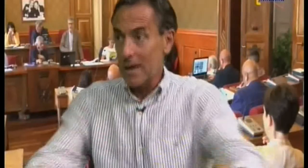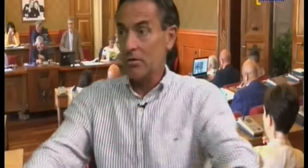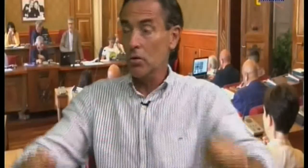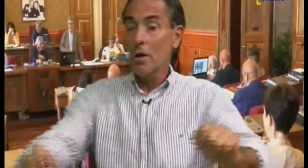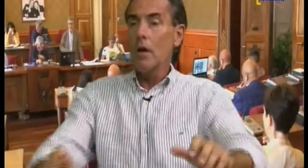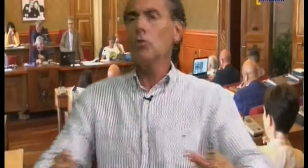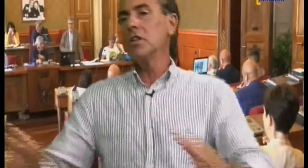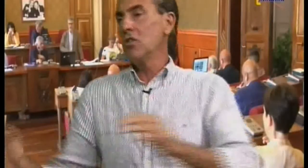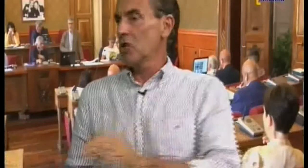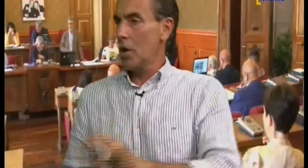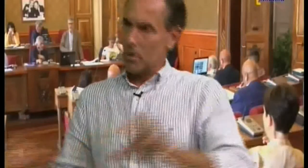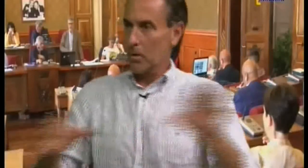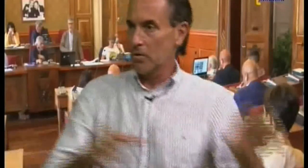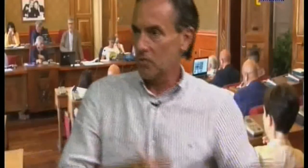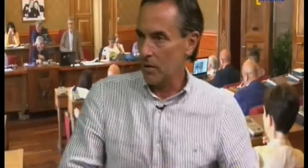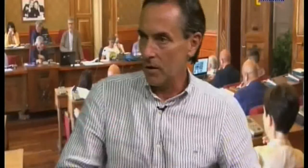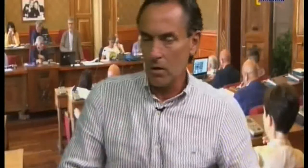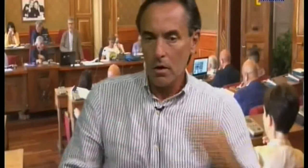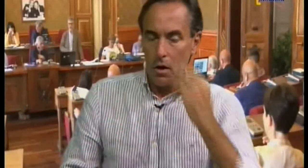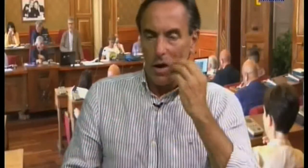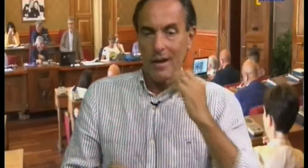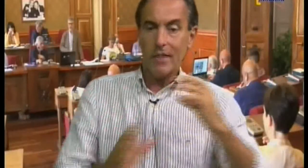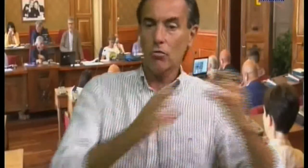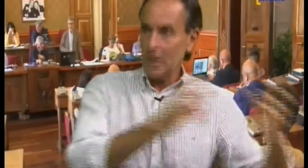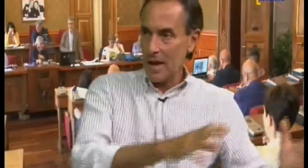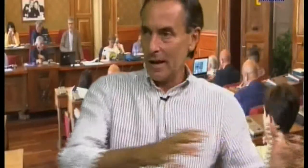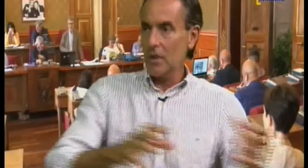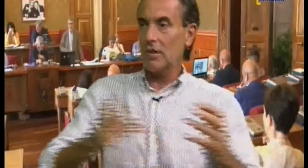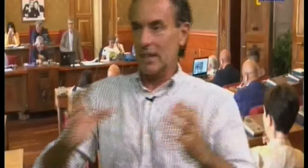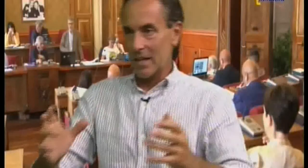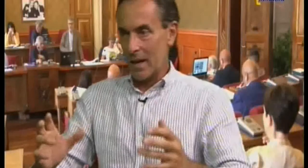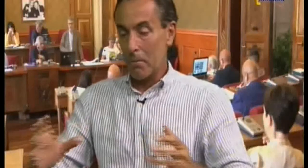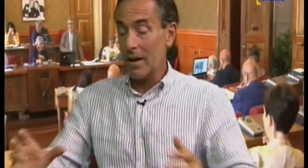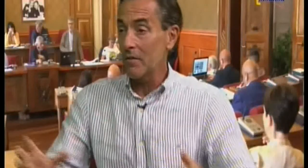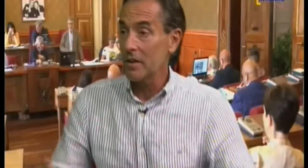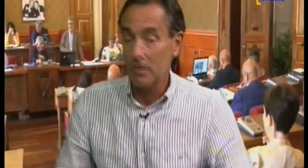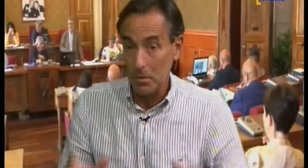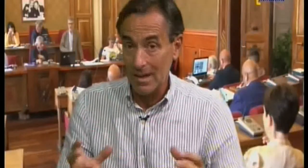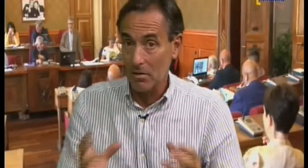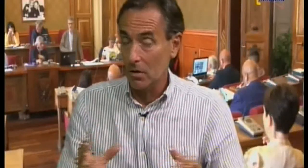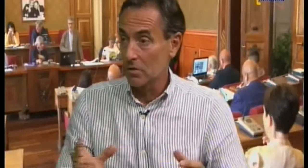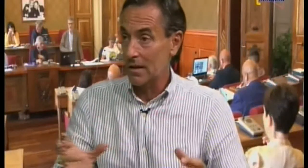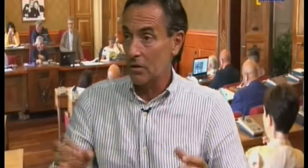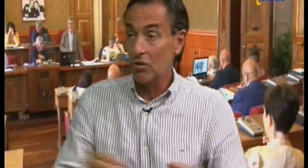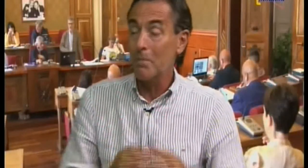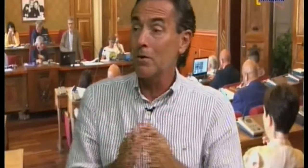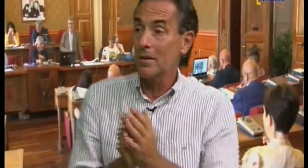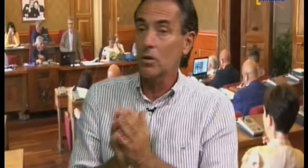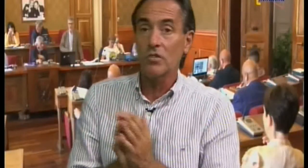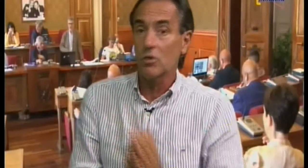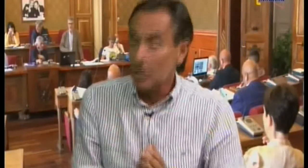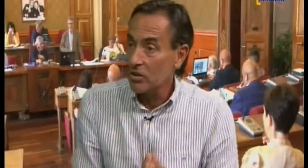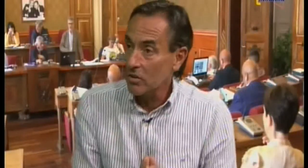fare questo, lui ti dice no, però poi lo faceva, no? Le sue idee, le nostre idee, poi alla fine si sposavano in consiglio, cioè il